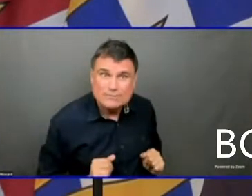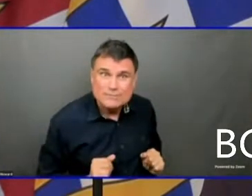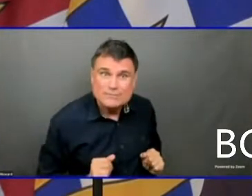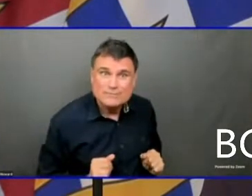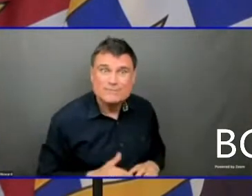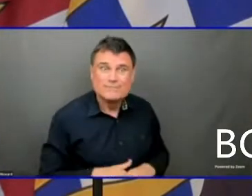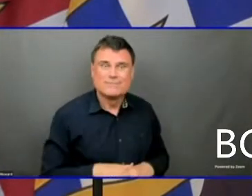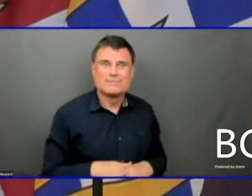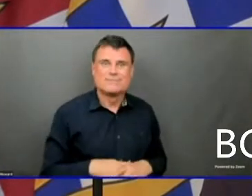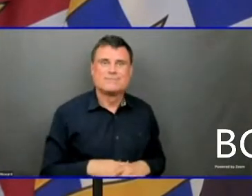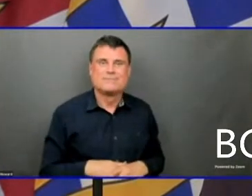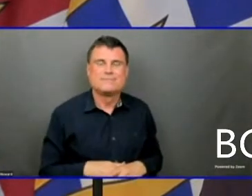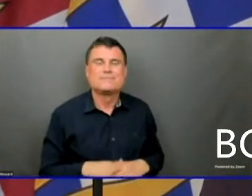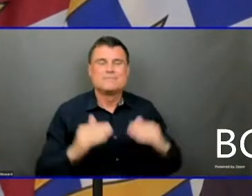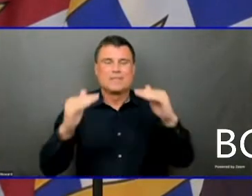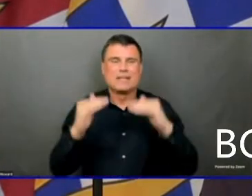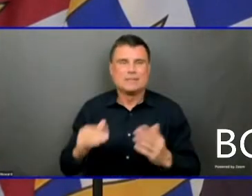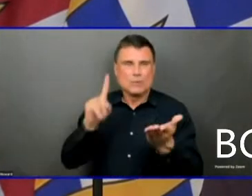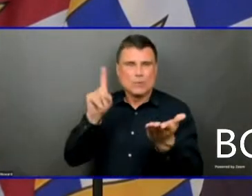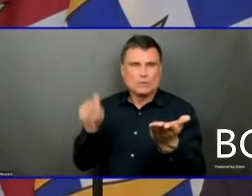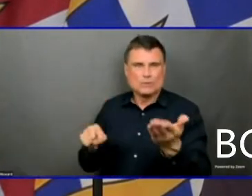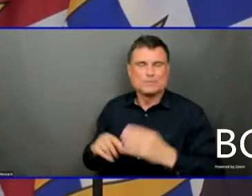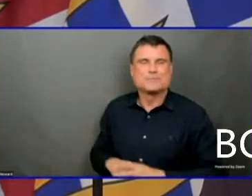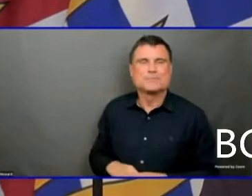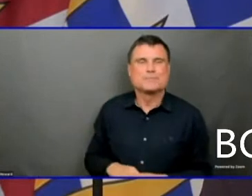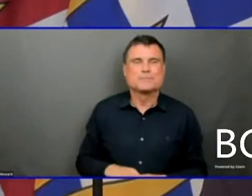释。 Hi there.